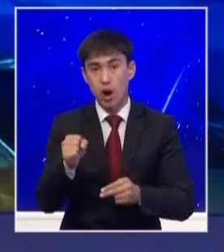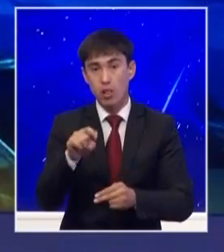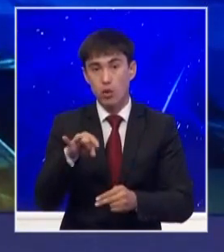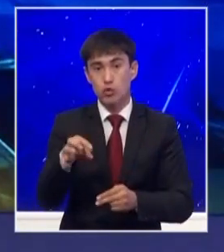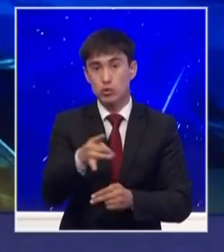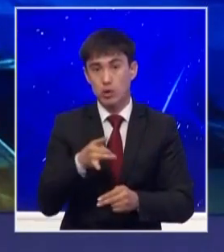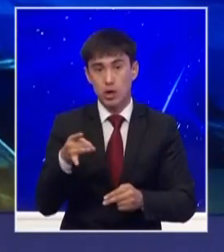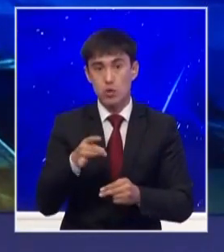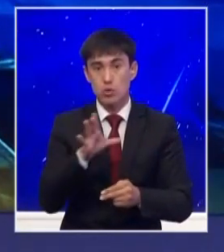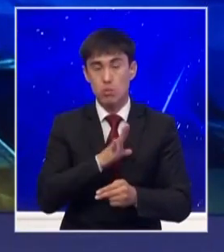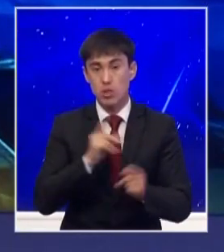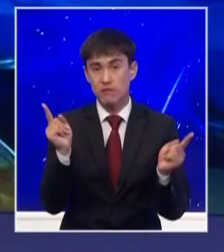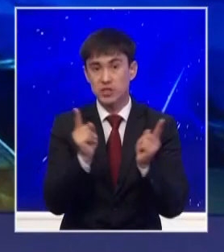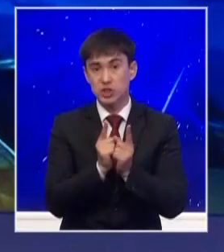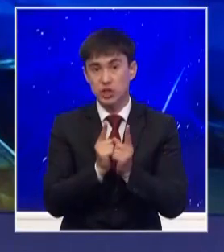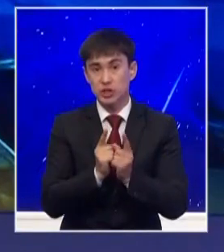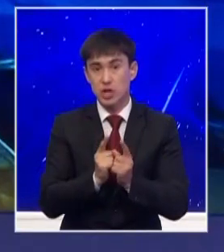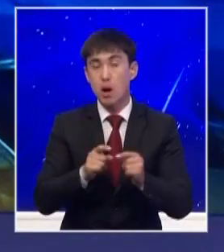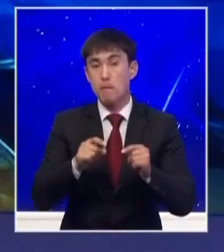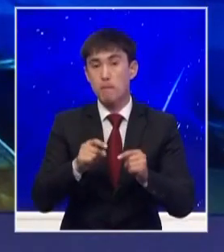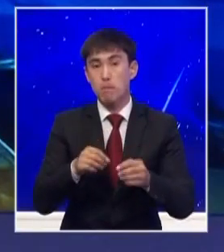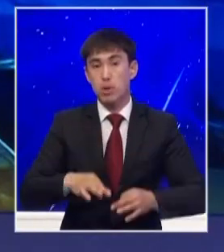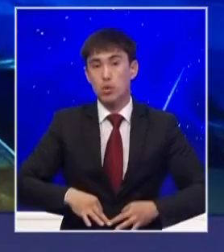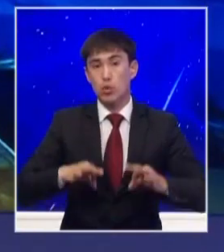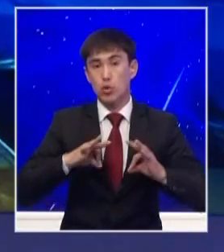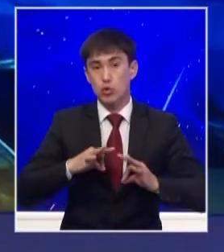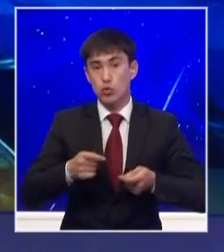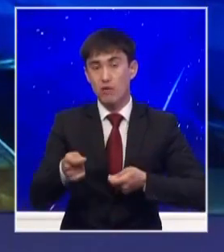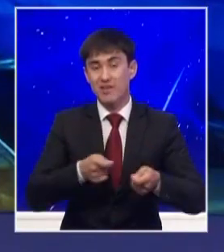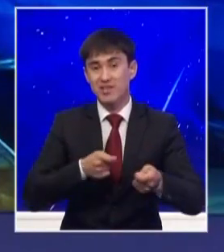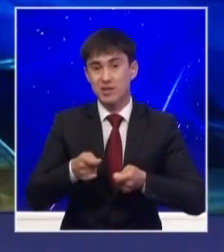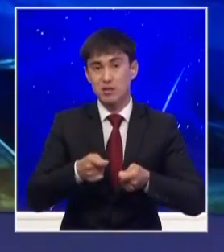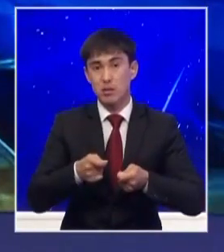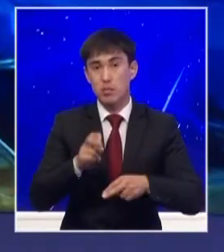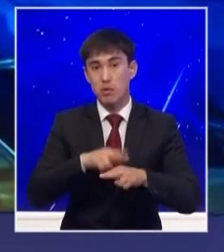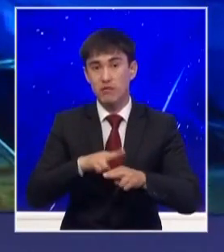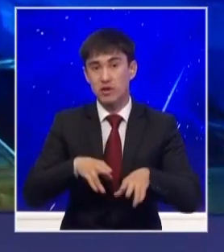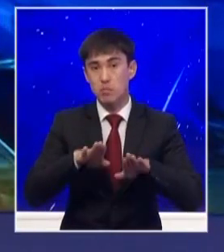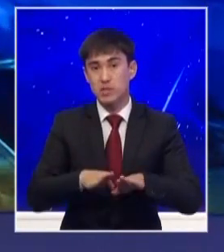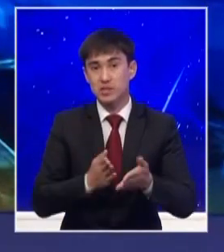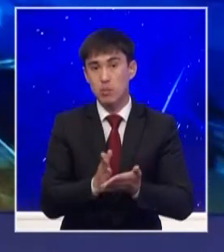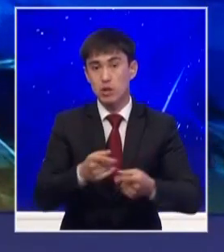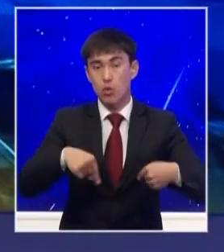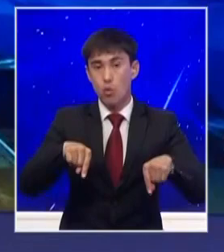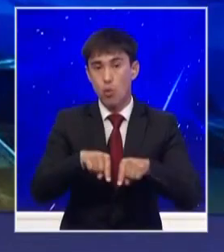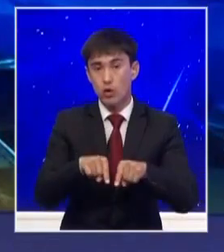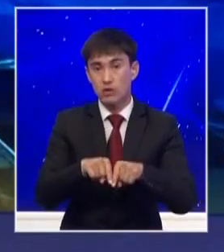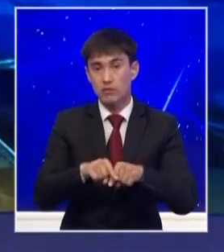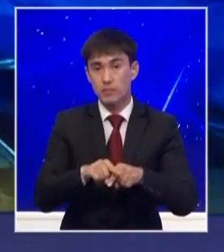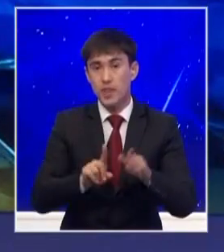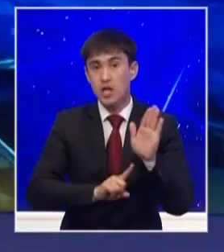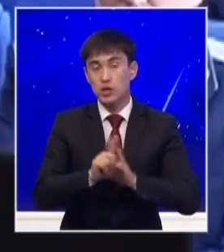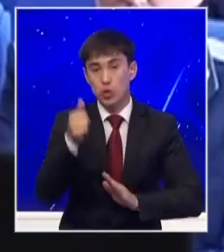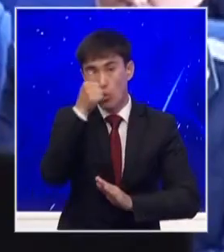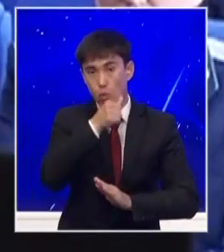поводу в Волокольском районе состоялась встреча представителей прокуратуры с руководителями правоохранительных и местных исполнительных